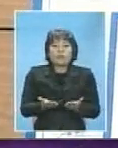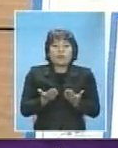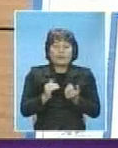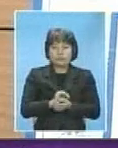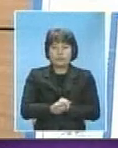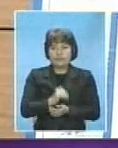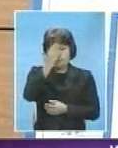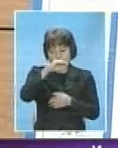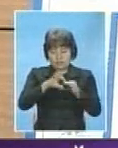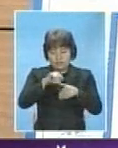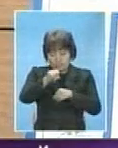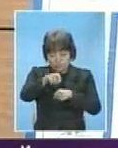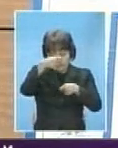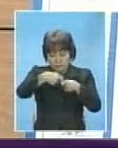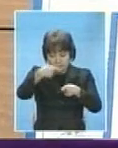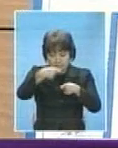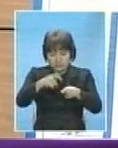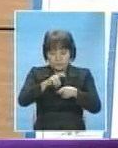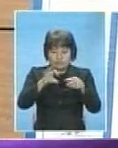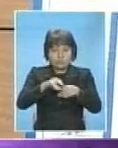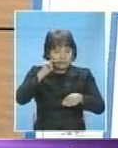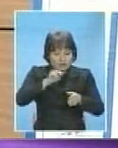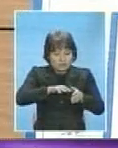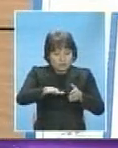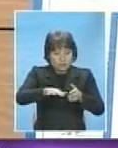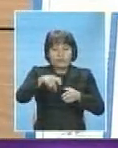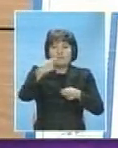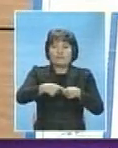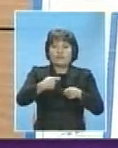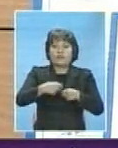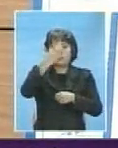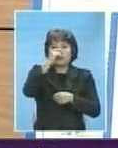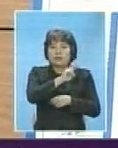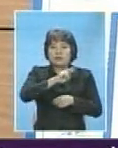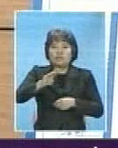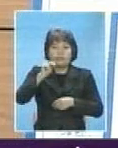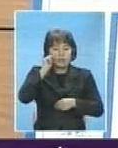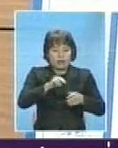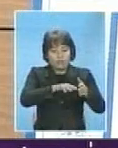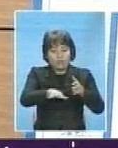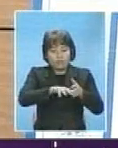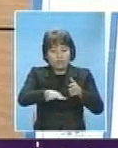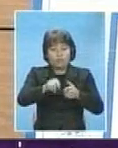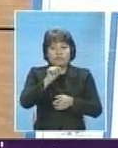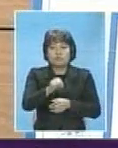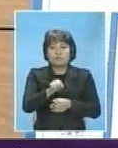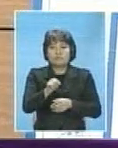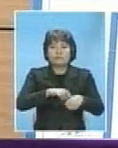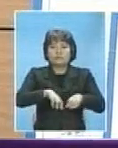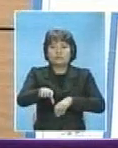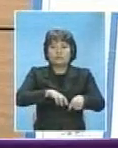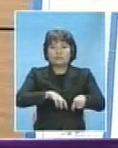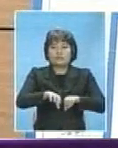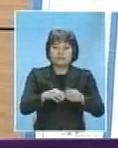ล่าวนั้นยากแก่การที่จะระบายน้ำเพราะปราศจากระบบระบายน้ำที่เป็นกิจลักษณะมีการเตรียมการ